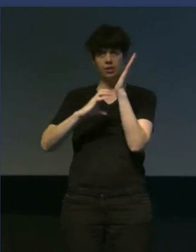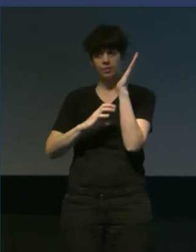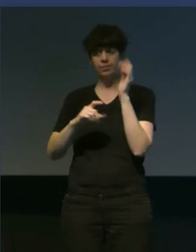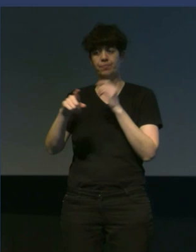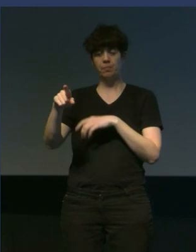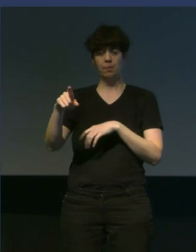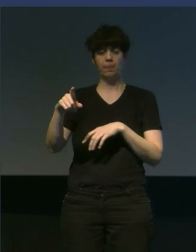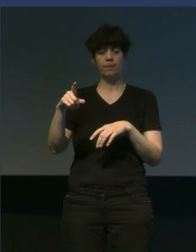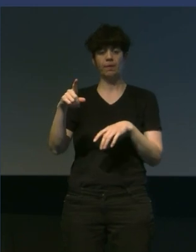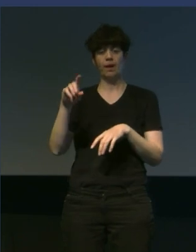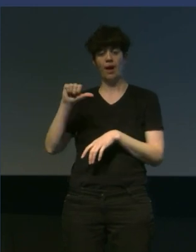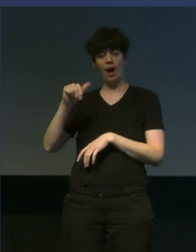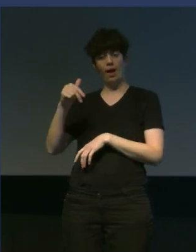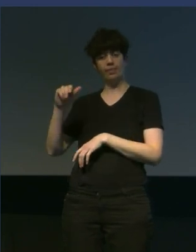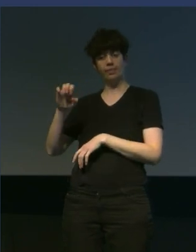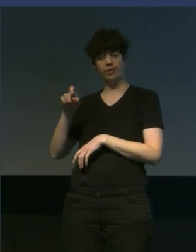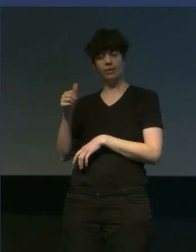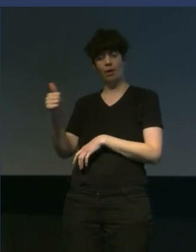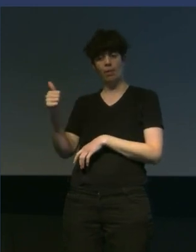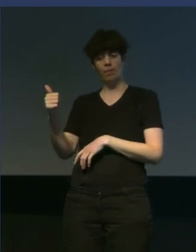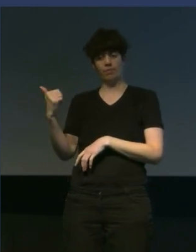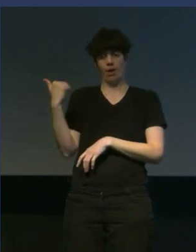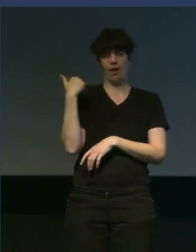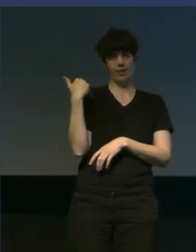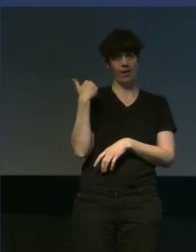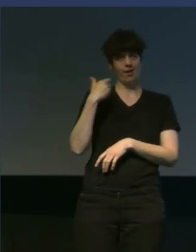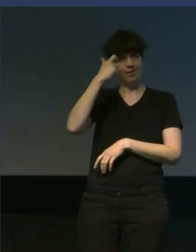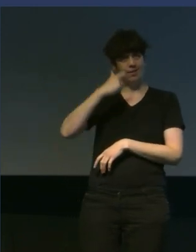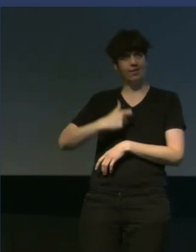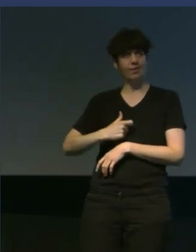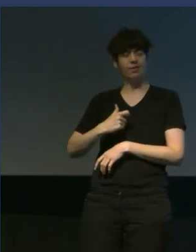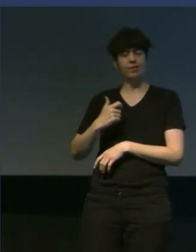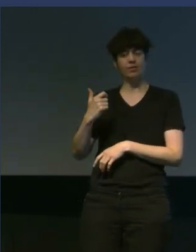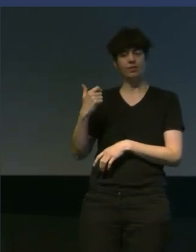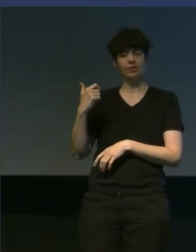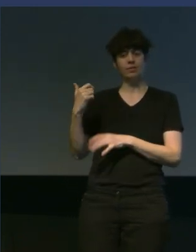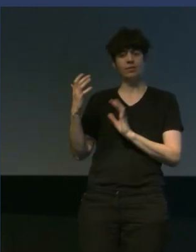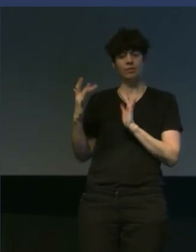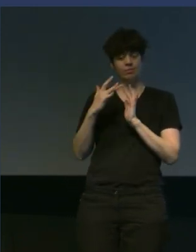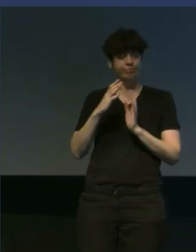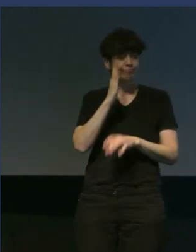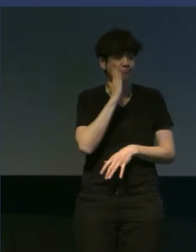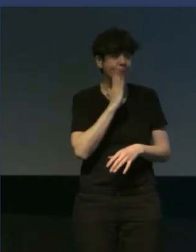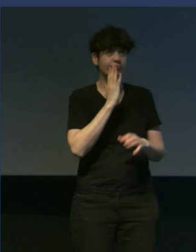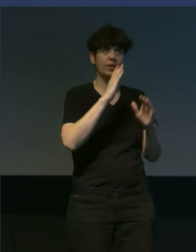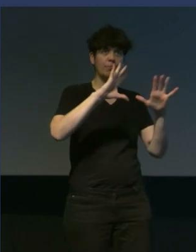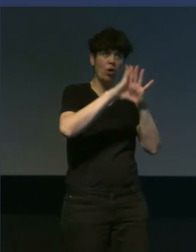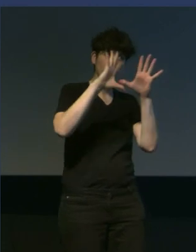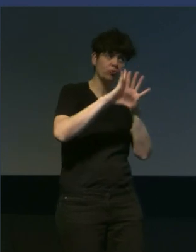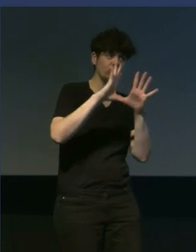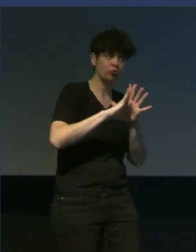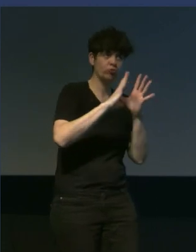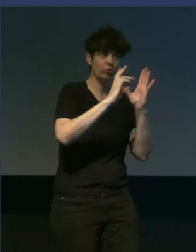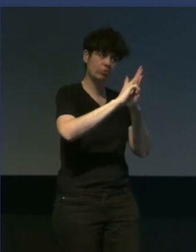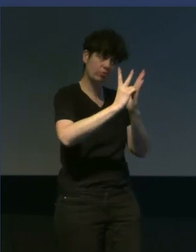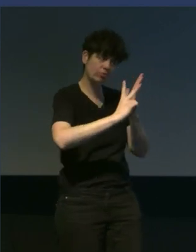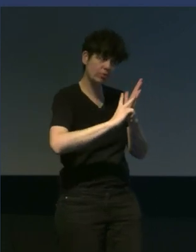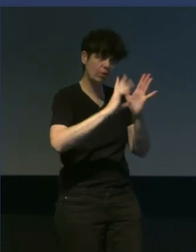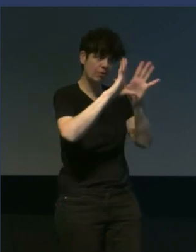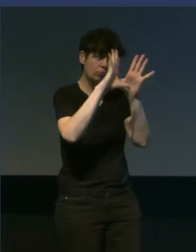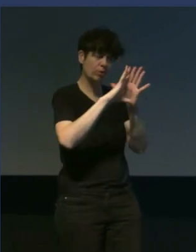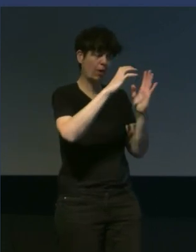en fait, Anne a eu l'idée de faire appel à moi pour transcrire en images dans ces